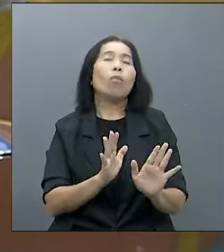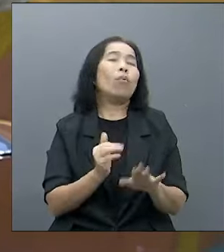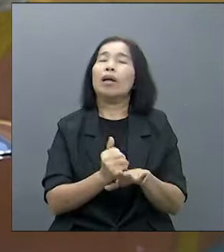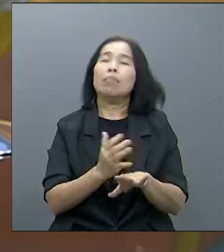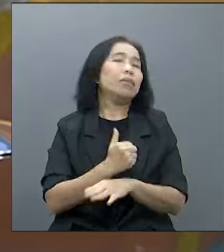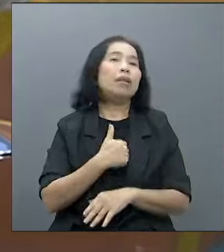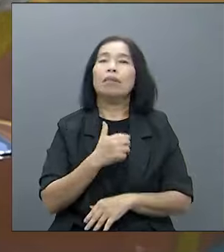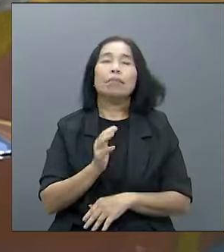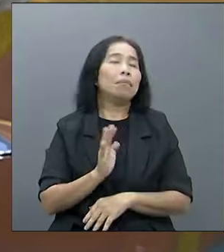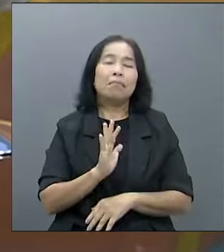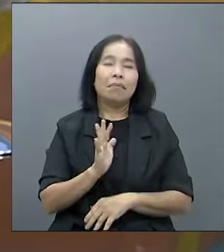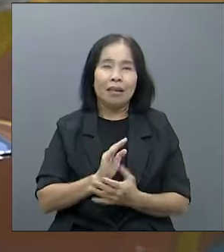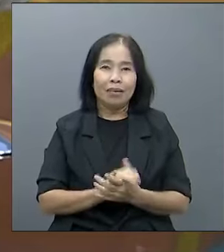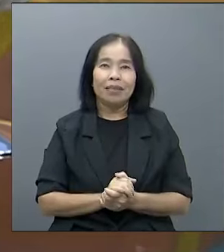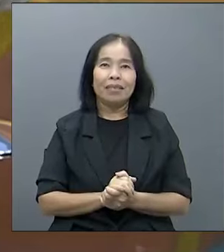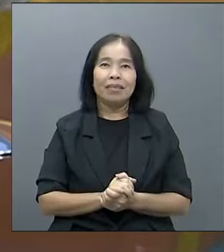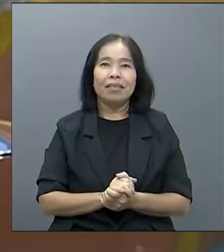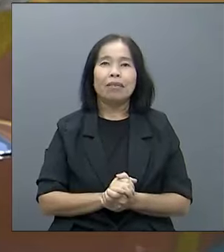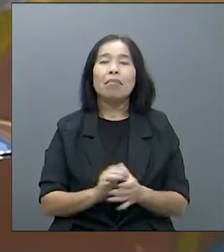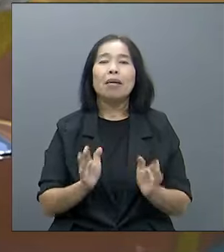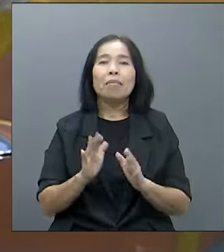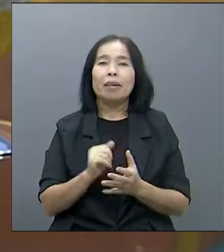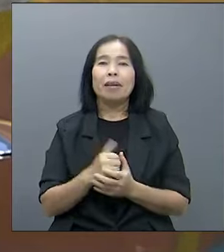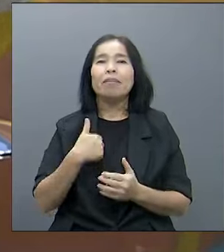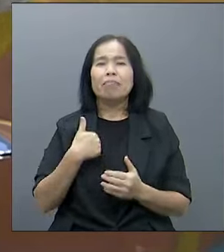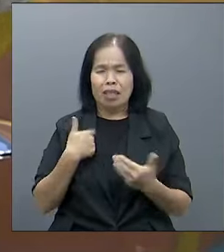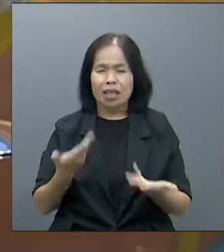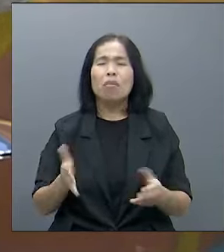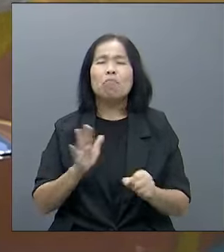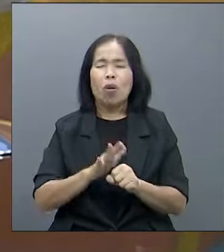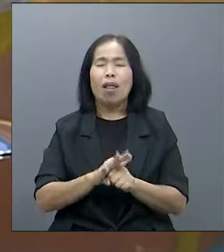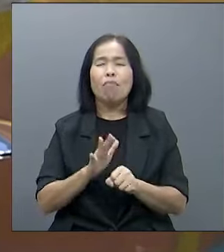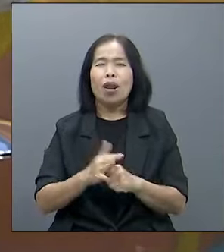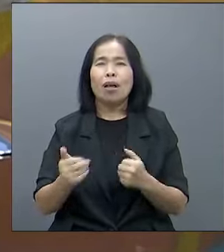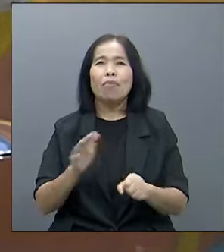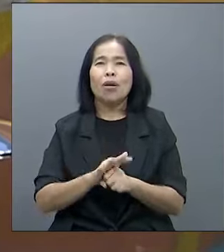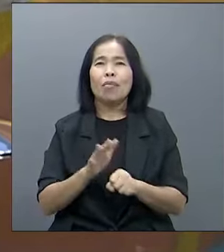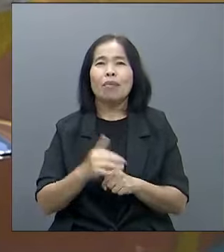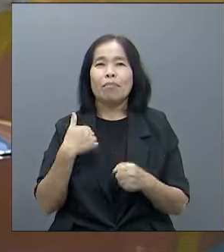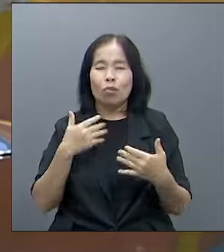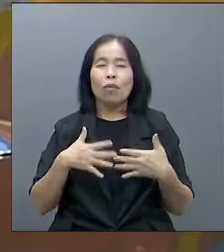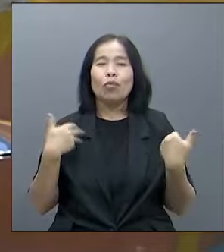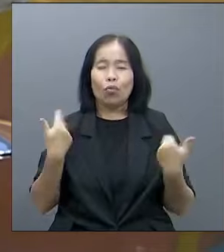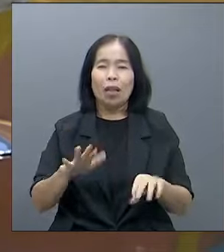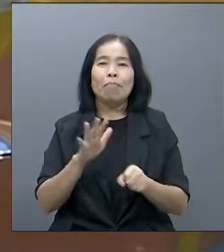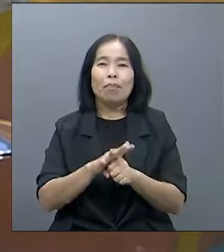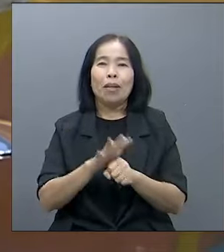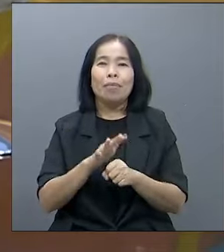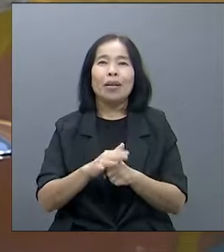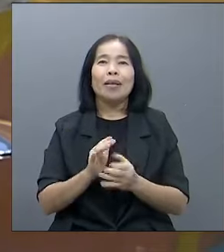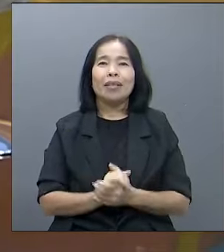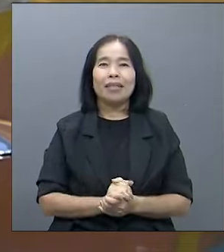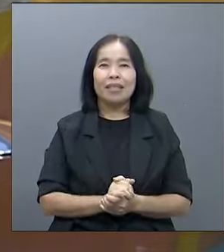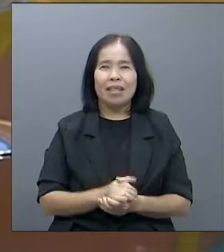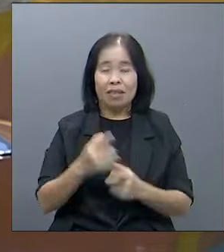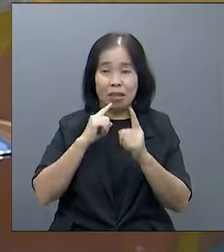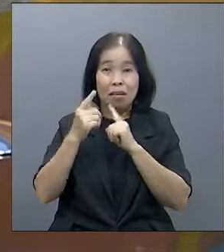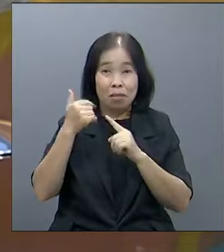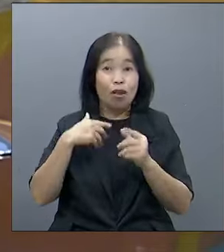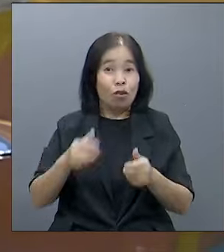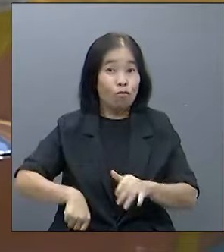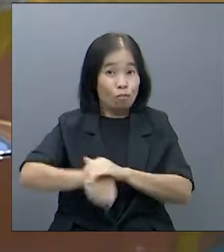เลย เป็น PR อะไรเงี้ย อยู่ตรงนี้มีความสุขแล้ว สรุปคือไปเตะบอล เป็นนักบอลแทน เฮ้ยก็ได้นะฟุตบอลหญิงก็ได้อยู่น